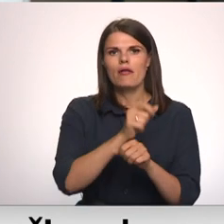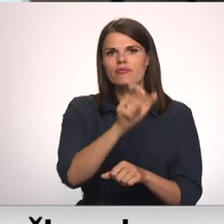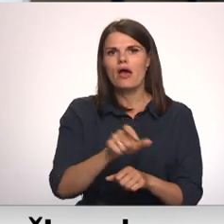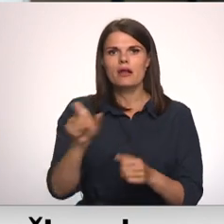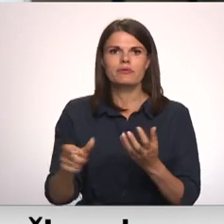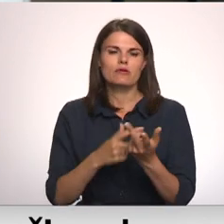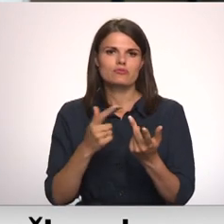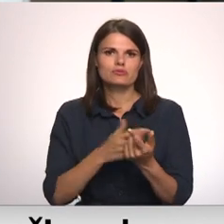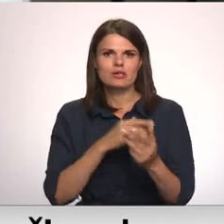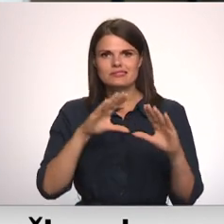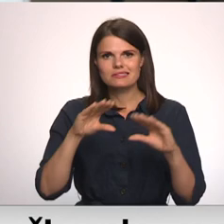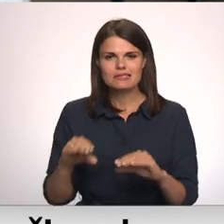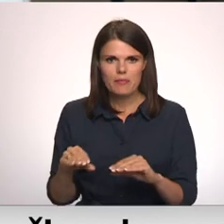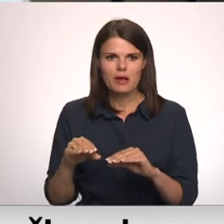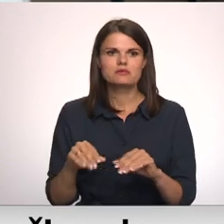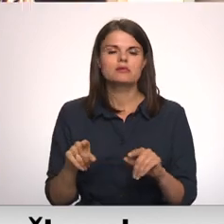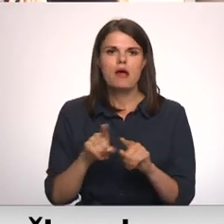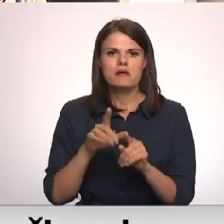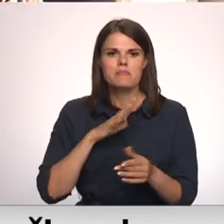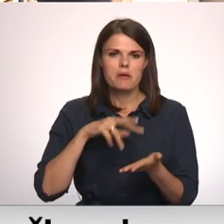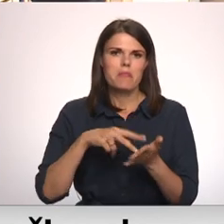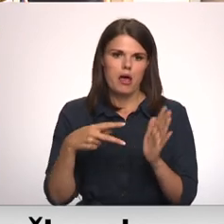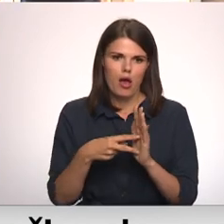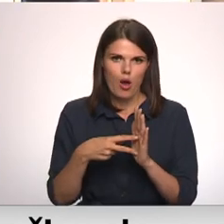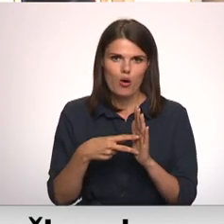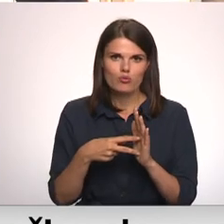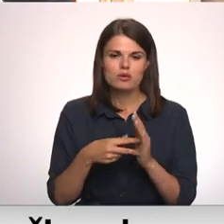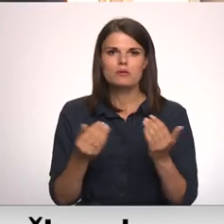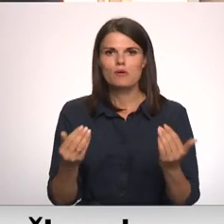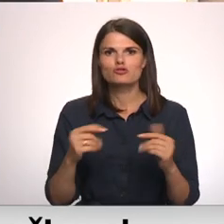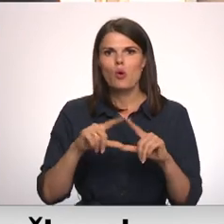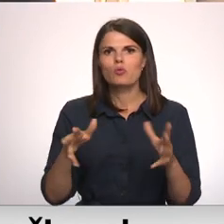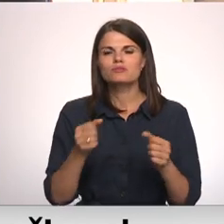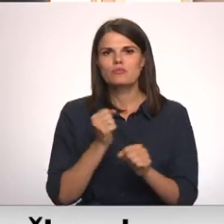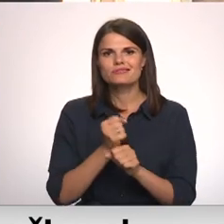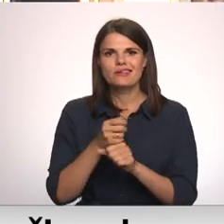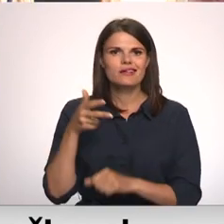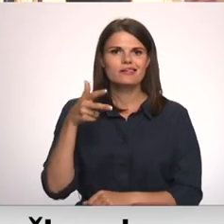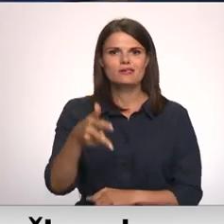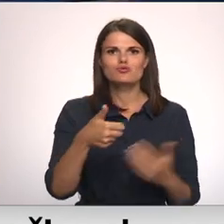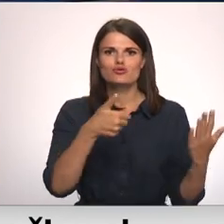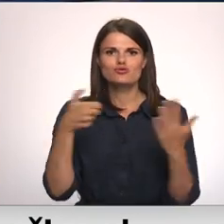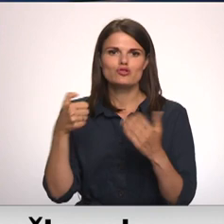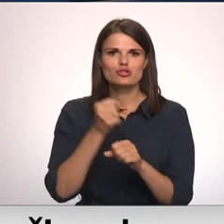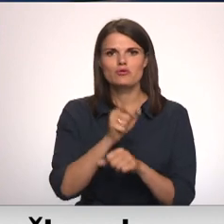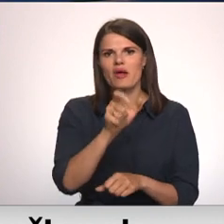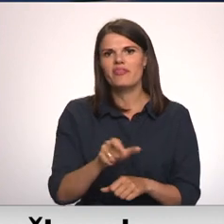samazinājies gan objektīvi, gan arī plānveidīgi. Pašlaik uzņēmumā strādā 3600 darbinieku,